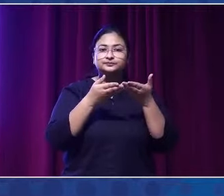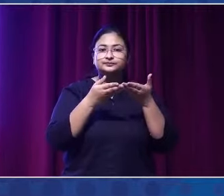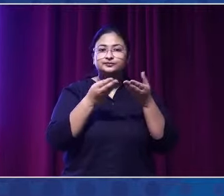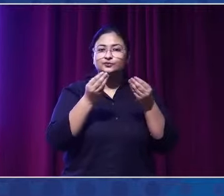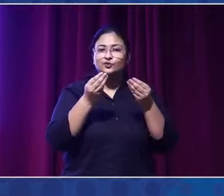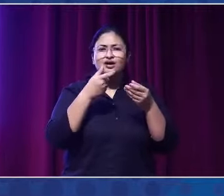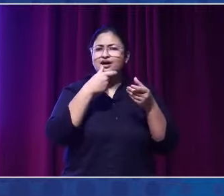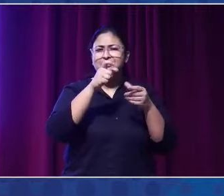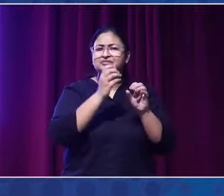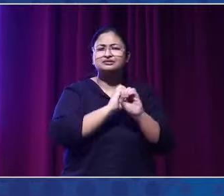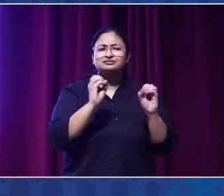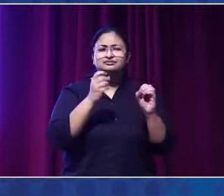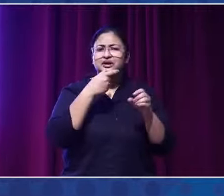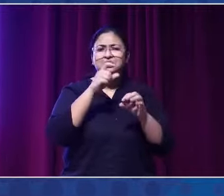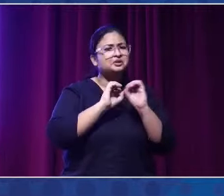शिकायत नहीं है,